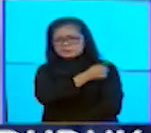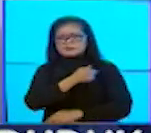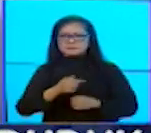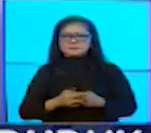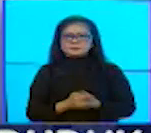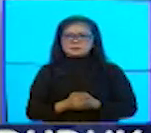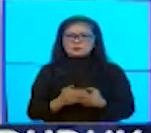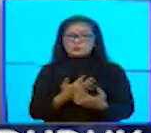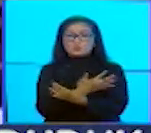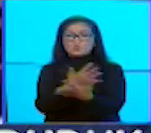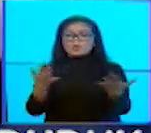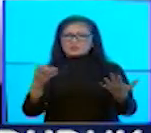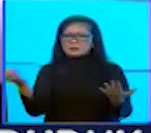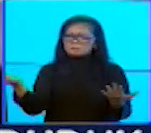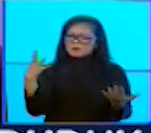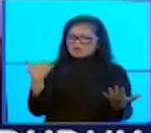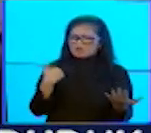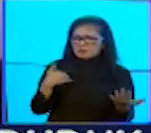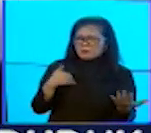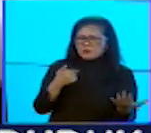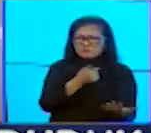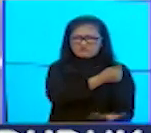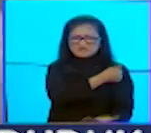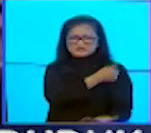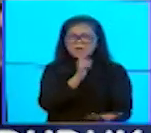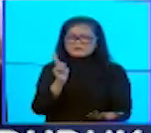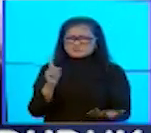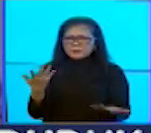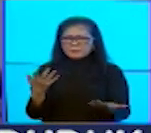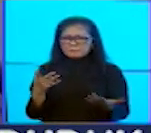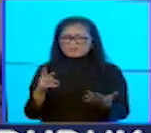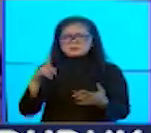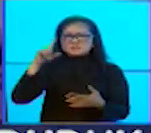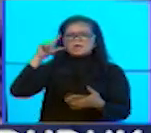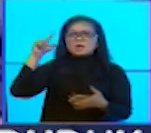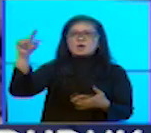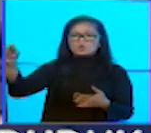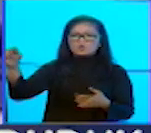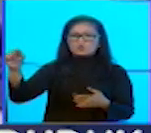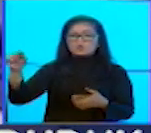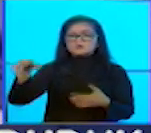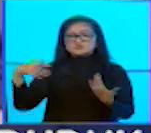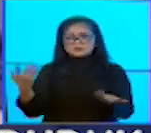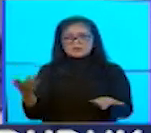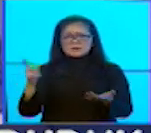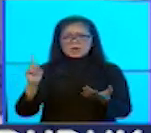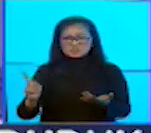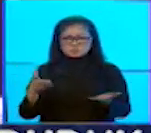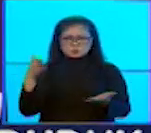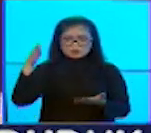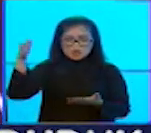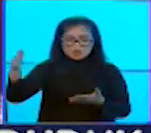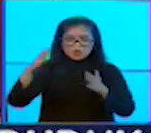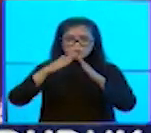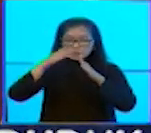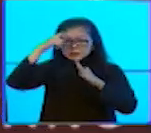warga mengaku sebelumnya enggan divaksin lantaran terkendala jarak yang cukup jauh ke posko kesehatan di RSUD Tanah Abang. Pas